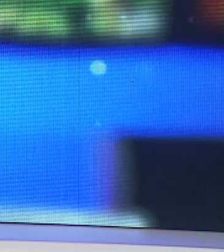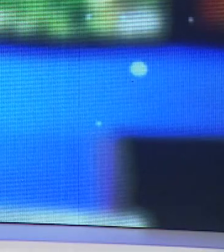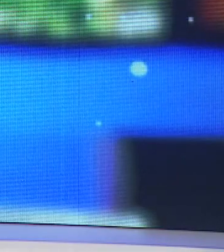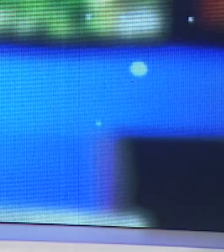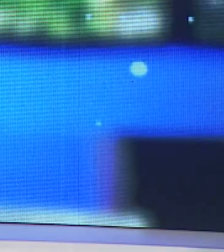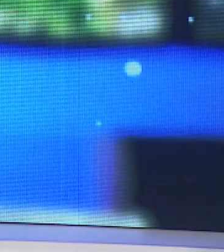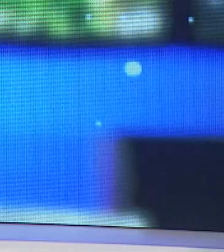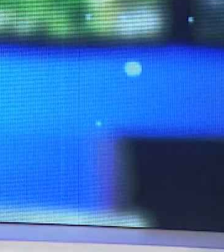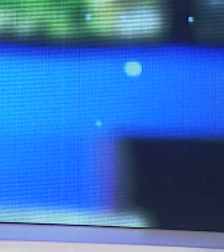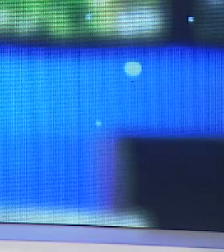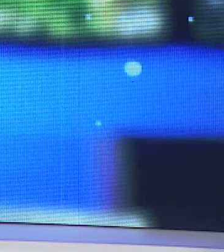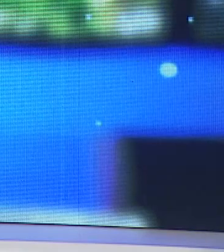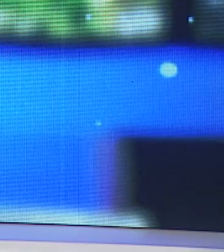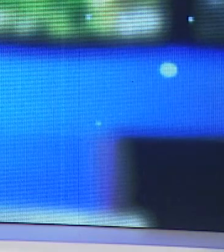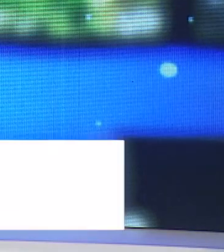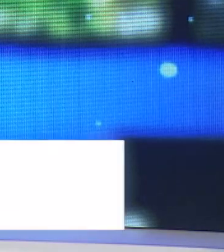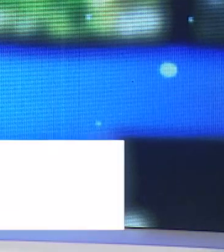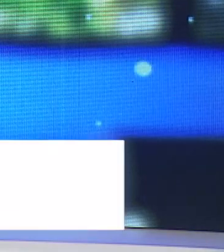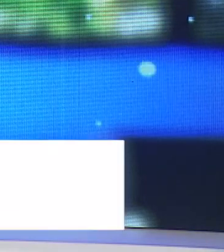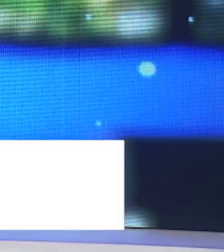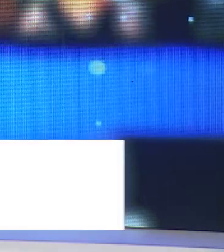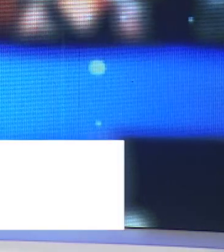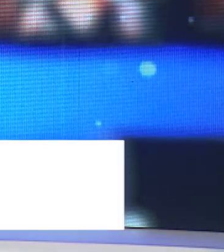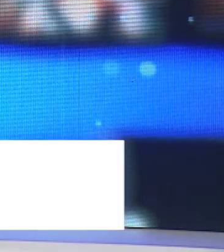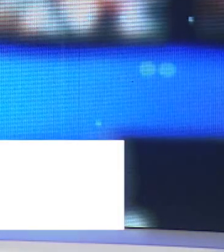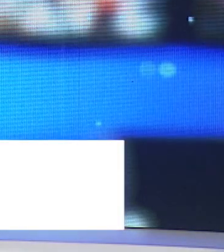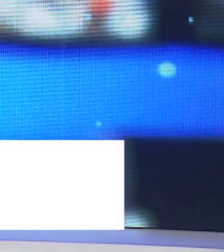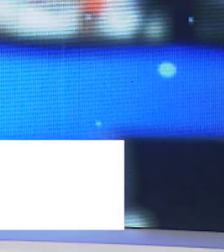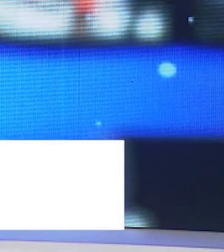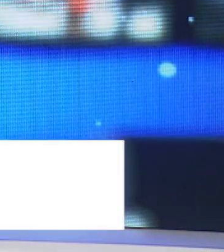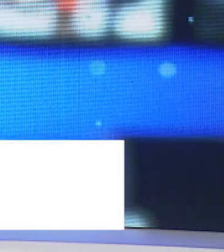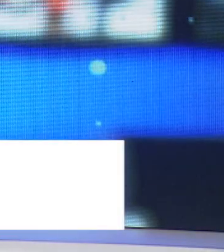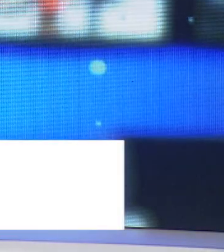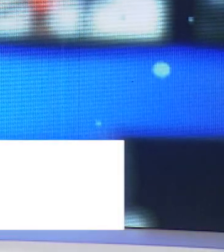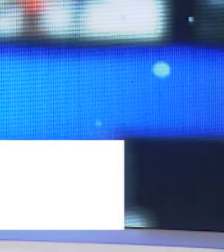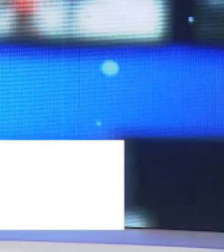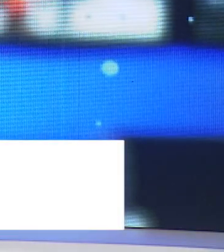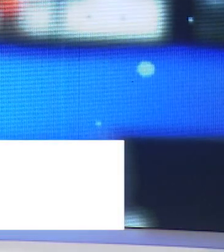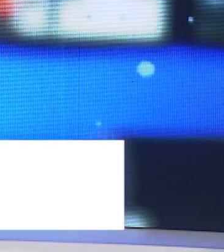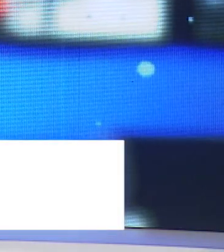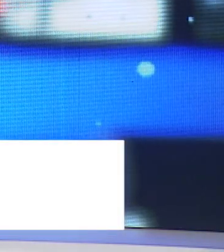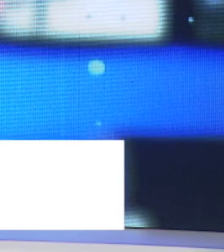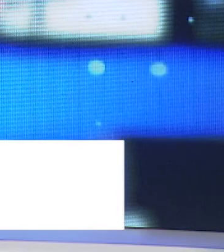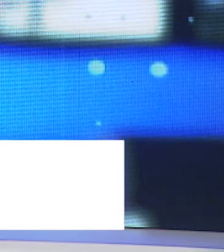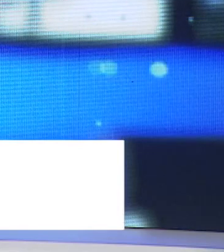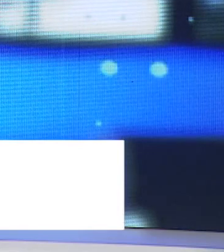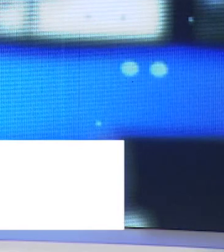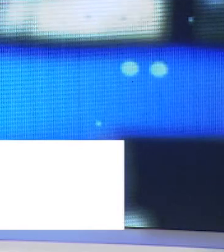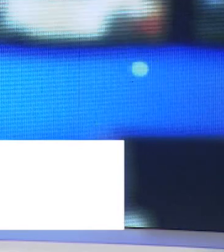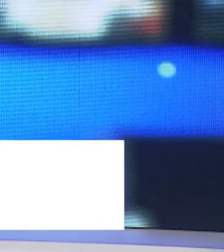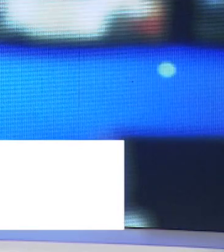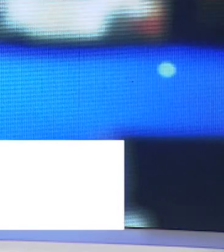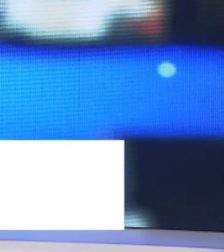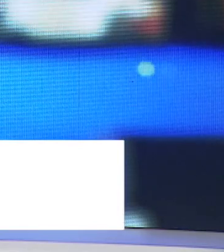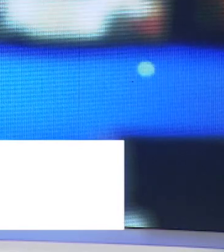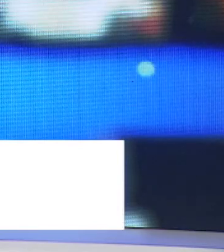даргын захирамжаар өргөө амарч газрын дарга Баясгалан нийслэлийн засаг эрүүл мэндийн газрын дарга Төмөрбаатар нарыг үүрэгт ажилласан чөлөөлсөн мэдээллийг албаны